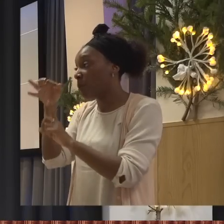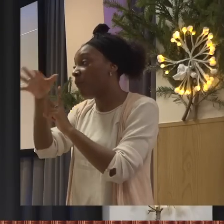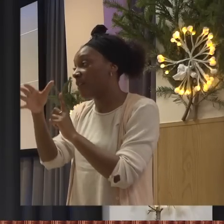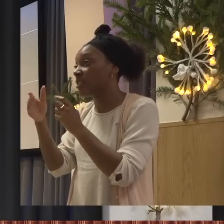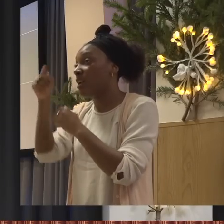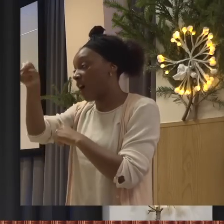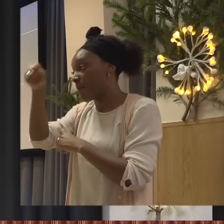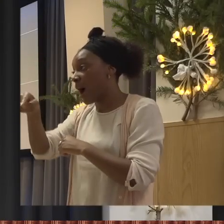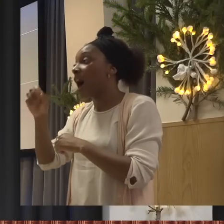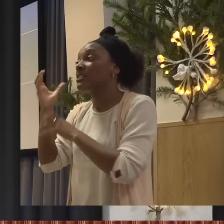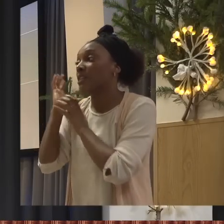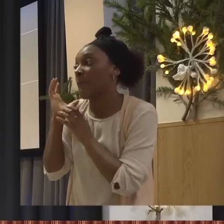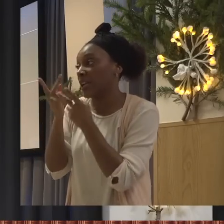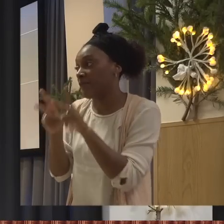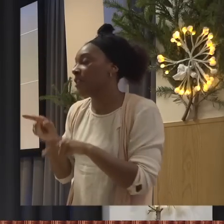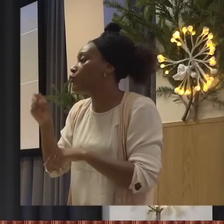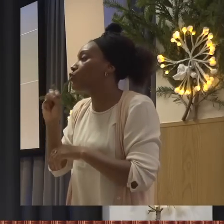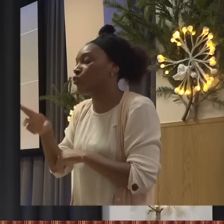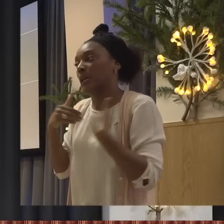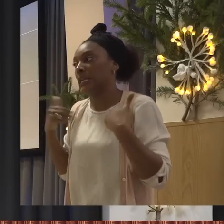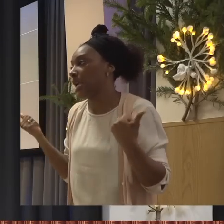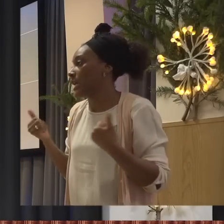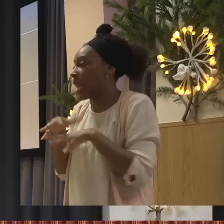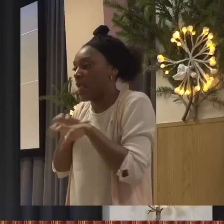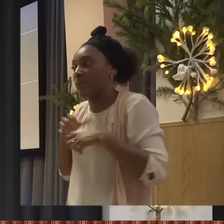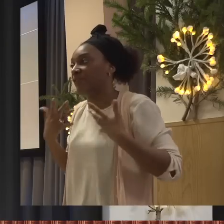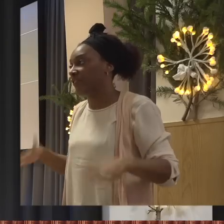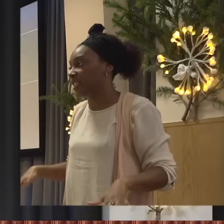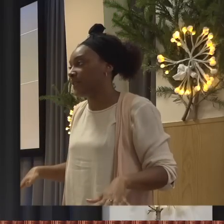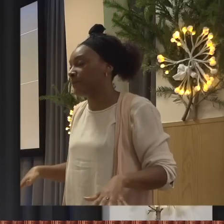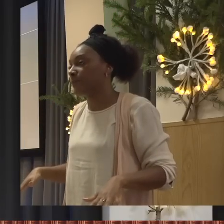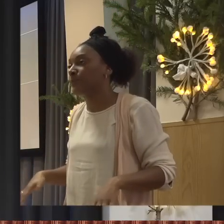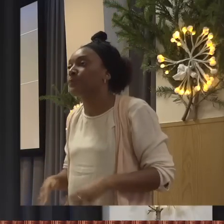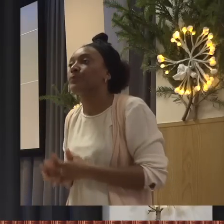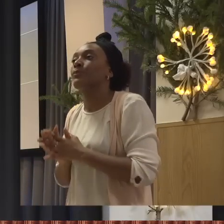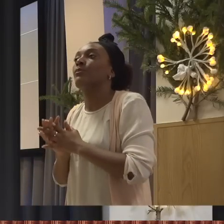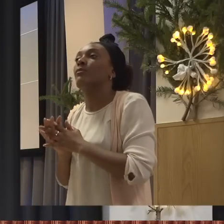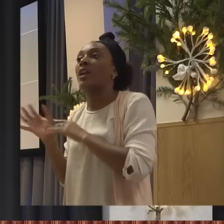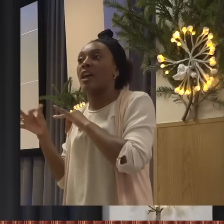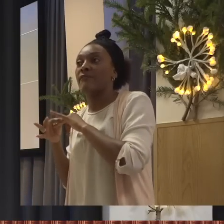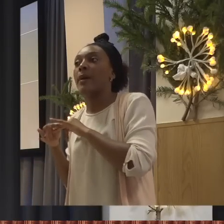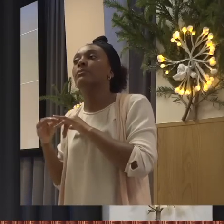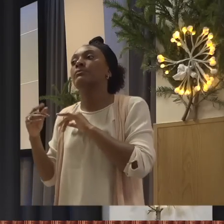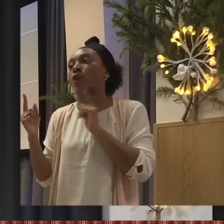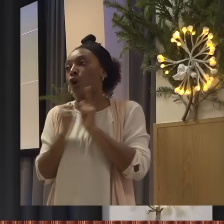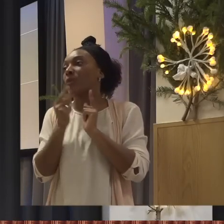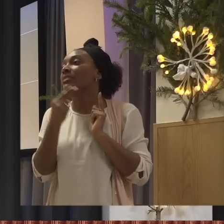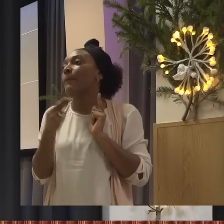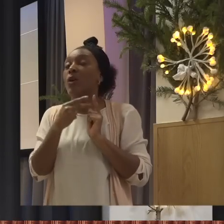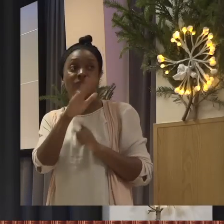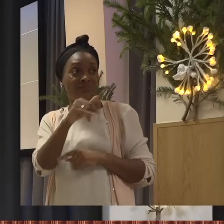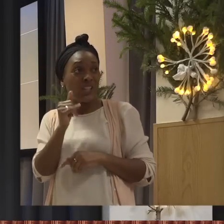lèpre. » Naaman allant dire à son maître, « La jeune fille du pays d'Israël a parlé de telle et telle